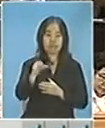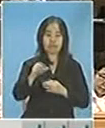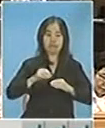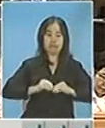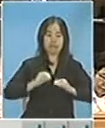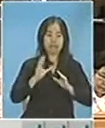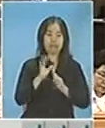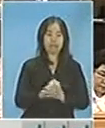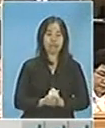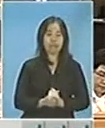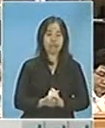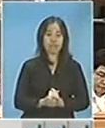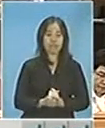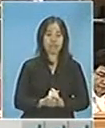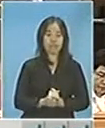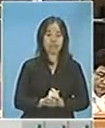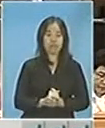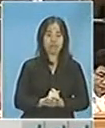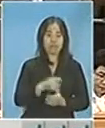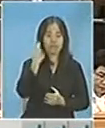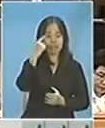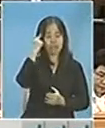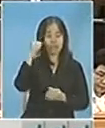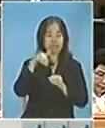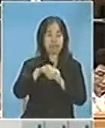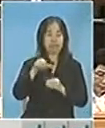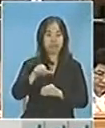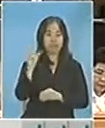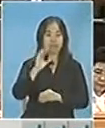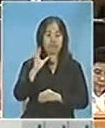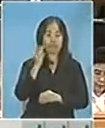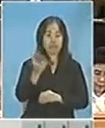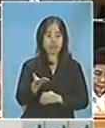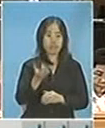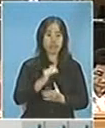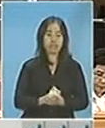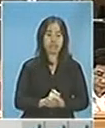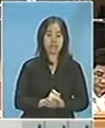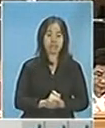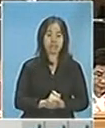ดกดปุ่มไม่เห็นด้วยนะครับท่านผู้ใดเห็นควรงดออกเสียงโปรดกดปุ่มงดออกเสียงครับเชิญลงคะแนนครับ